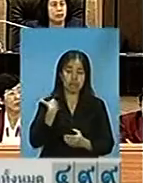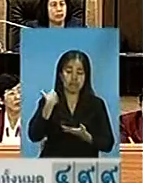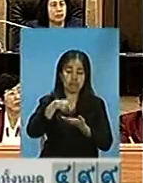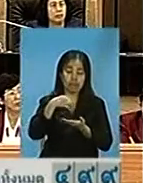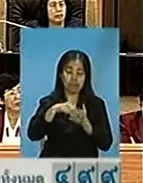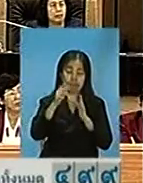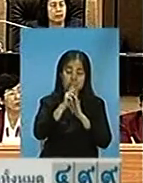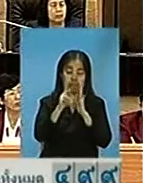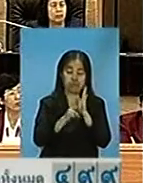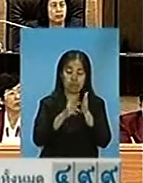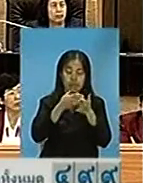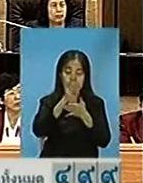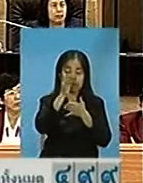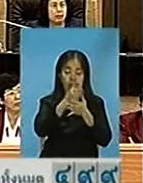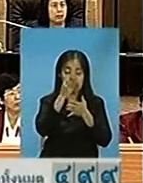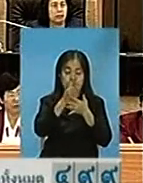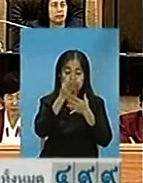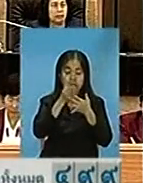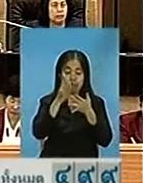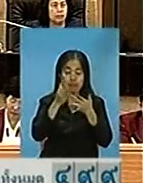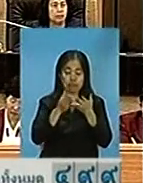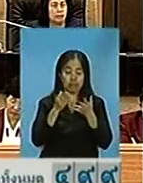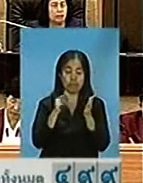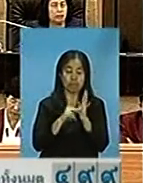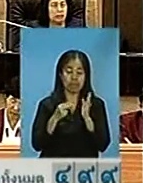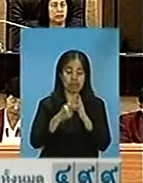แต่ละมาตราก็เป็นเจตนาดีของท่านประธานนะครับว่า